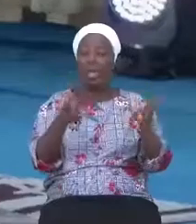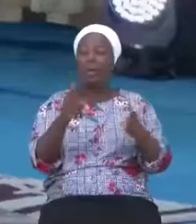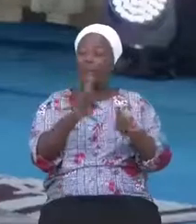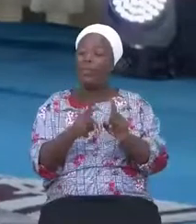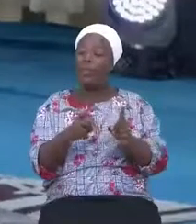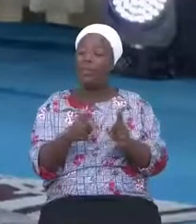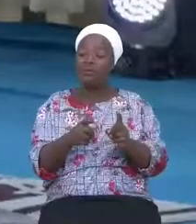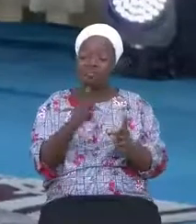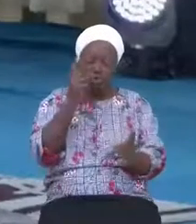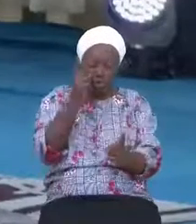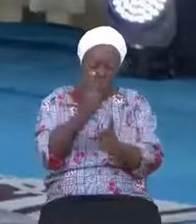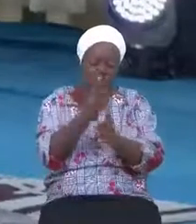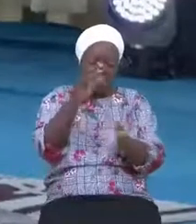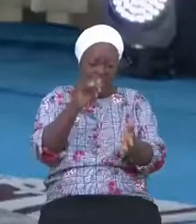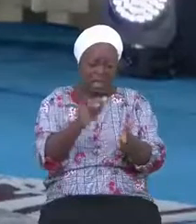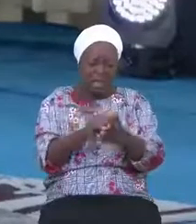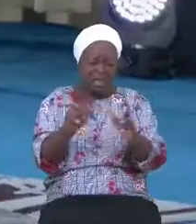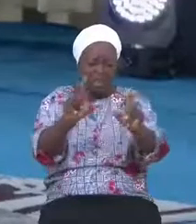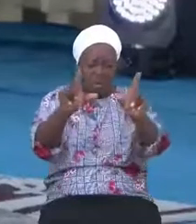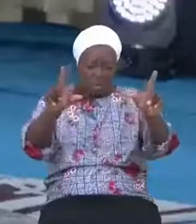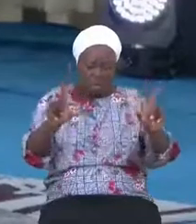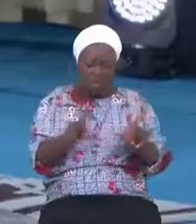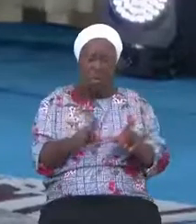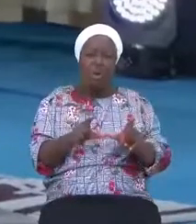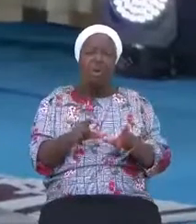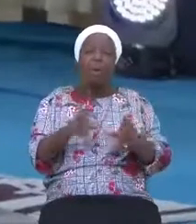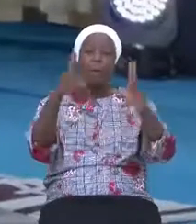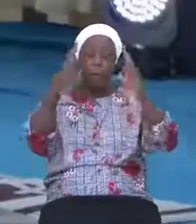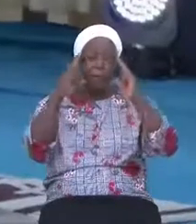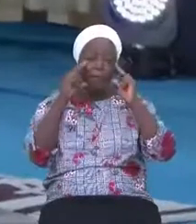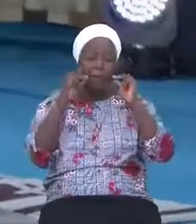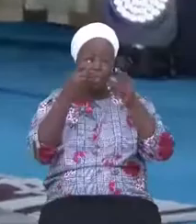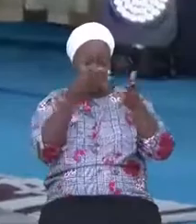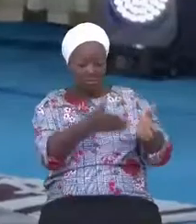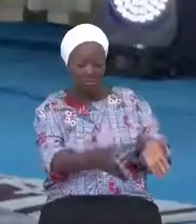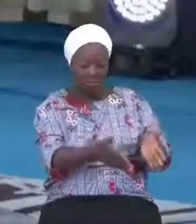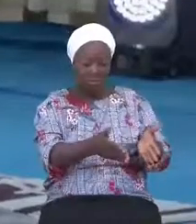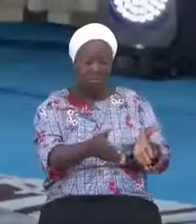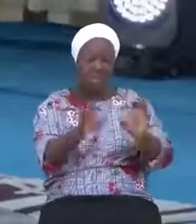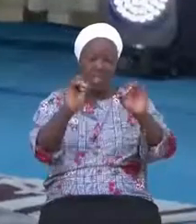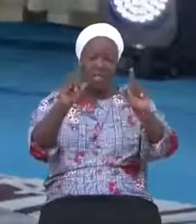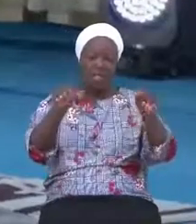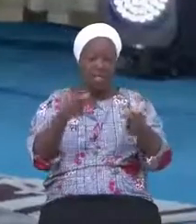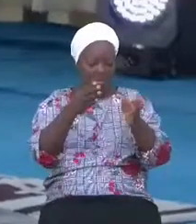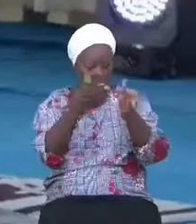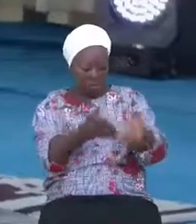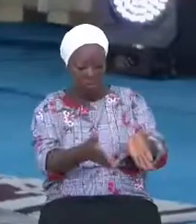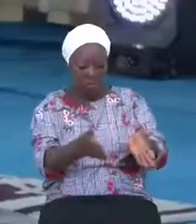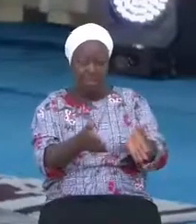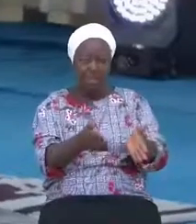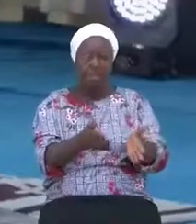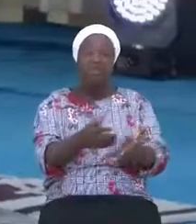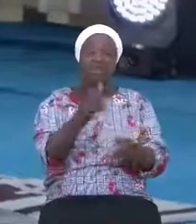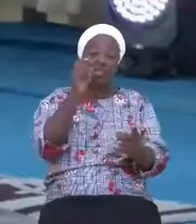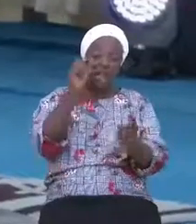lieu-là. Moïse a atterri là. Élie a atterri aussi là. Exactement ce lieu-là où nous